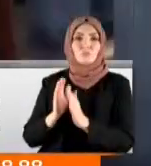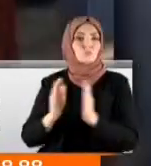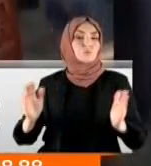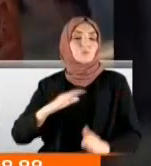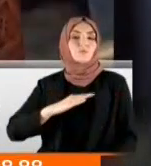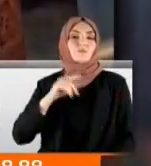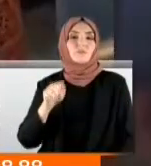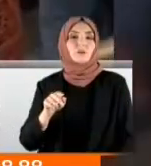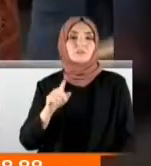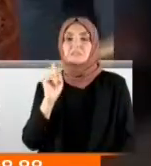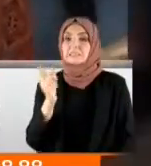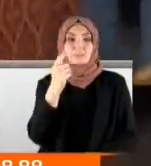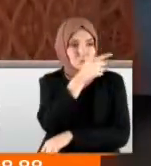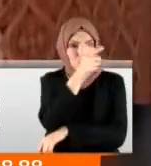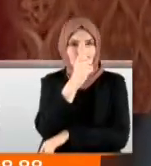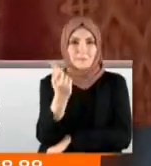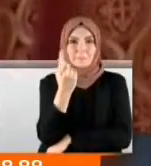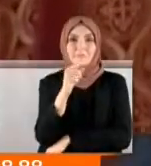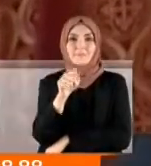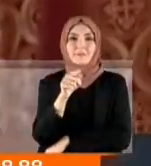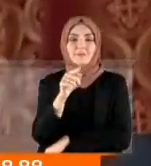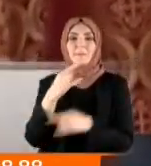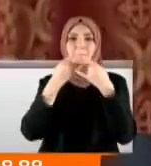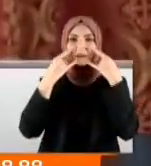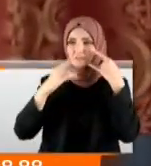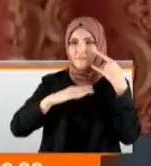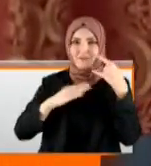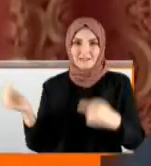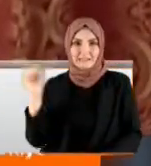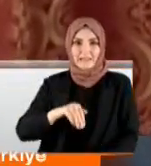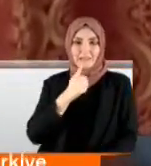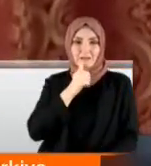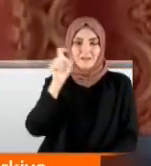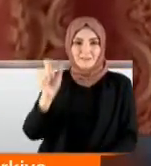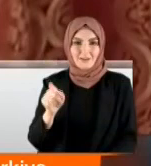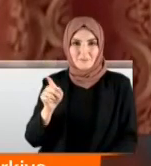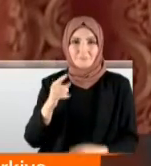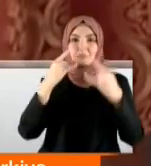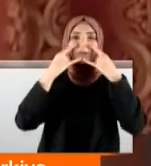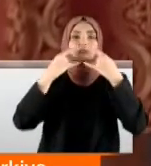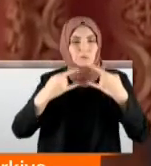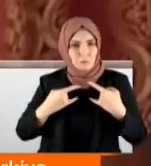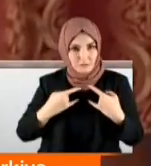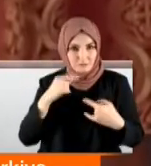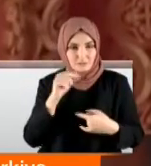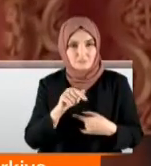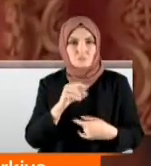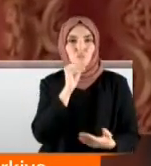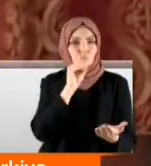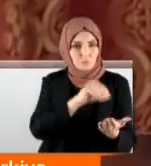dışı görüntülerden biri ise cenazeye maskeli katılan bir adamın maskeyi çıkarıp başpiskoposu öptükten sonra